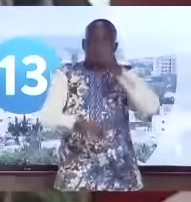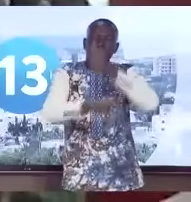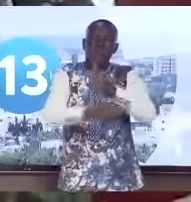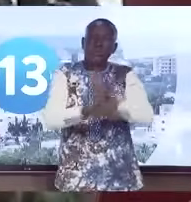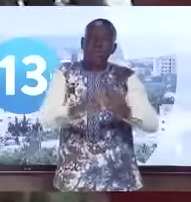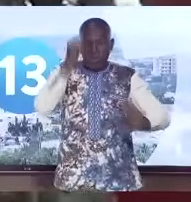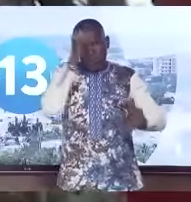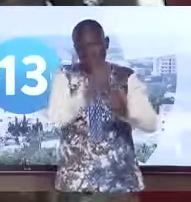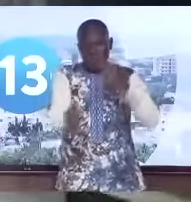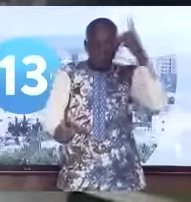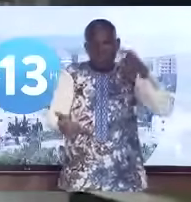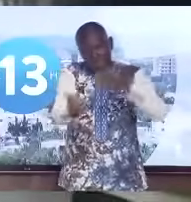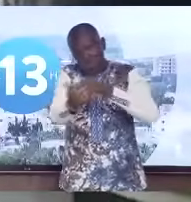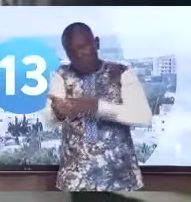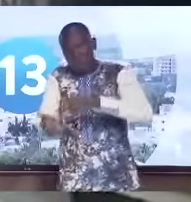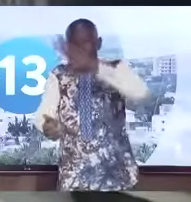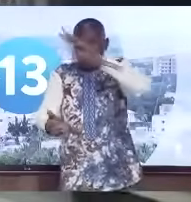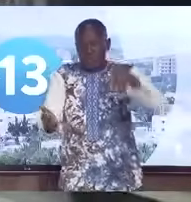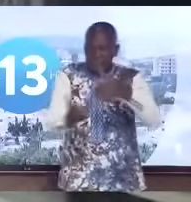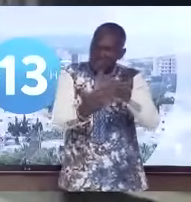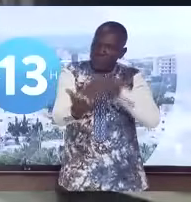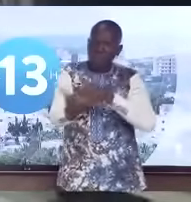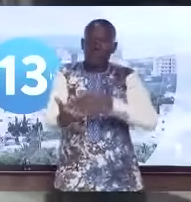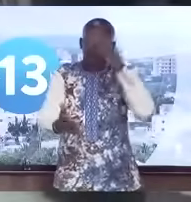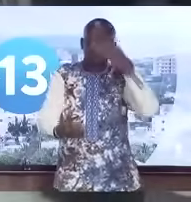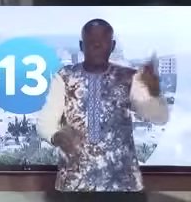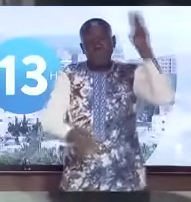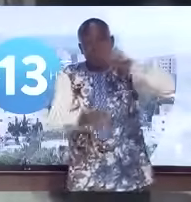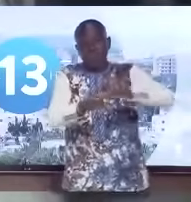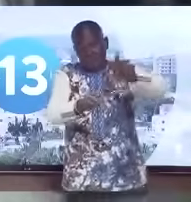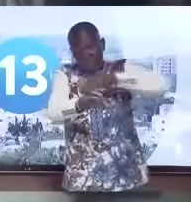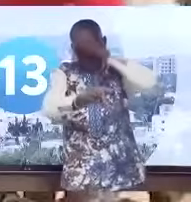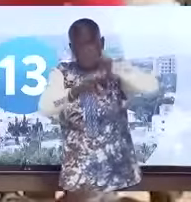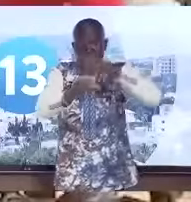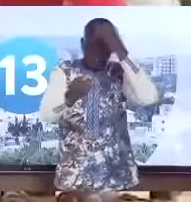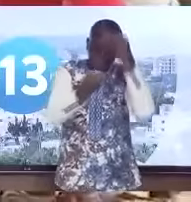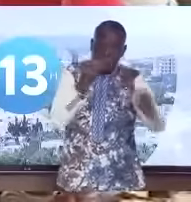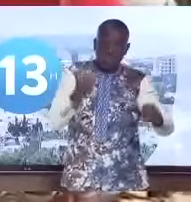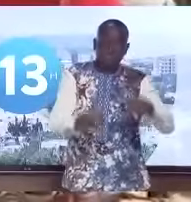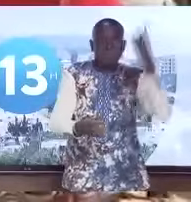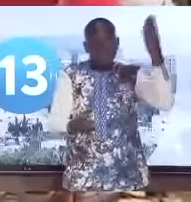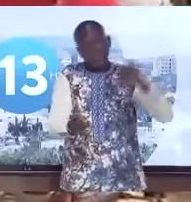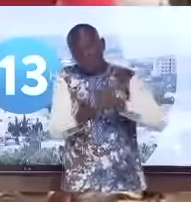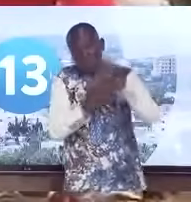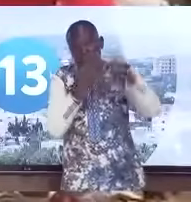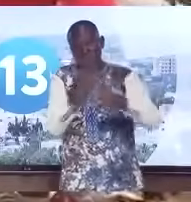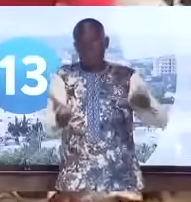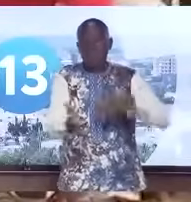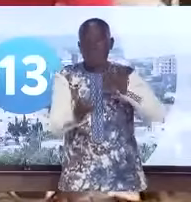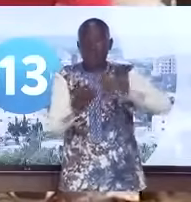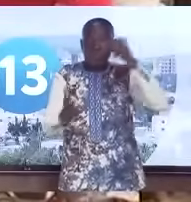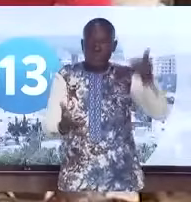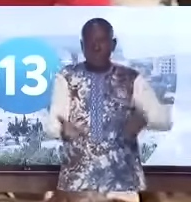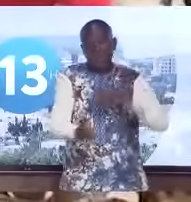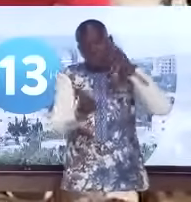plus de 1,6 milliard de francs CFA pour une période d'exécution du 5 juillet 2022 au 30